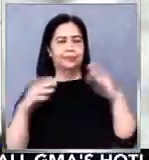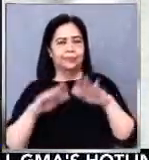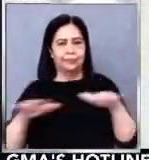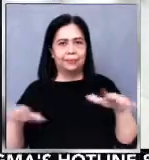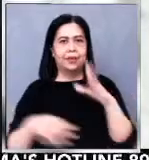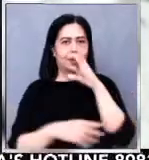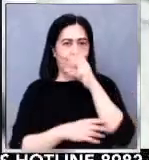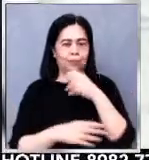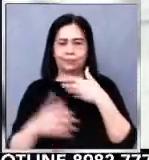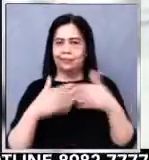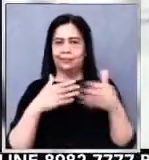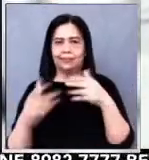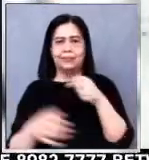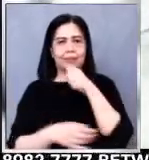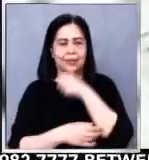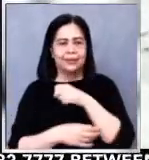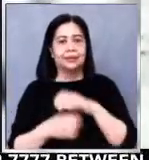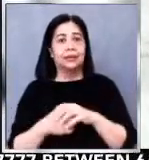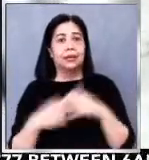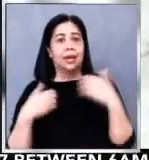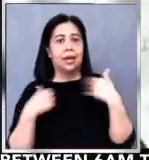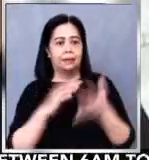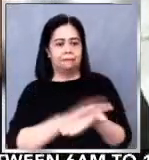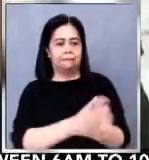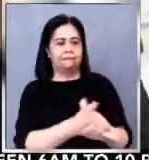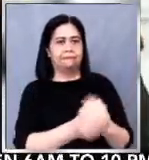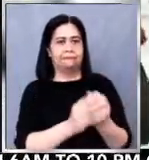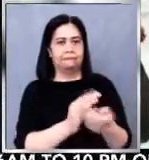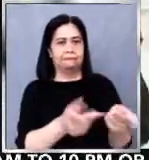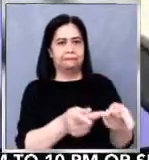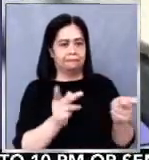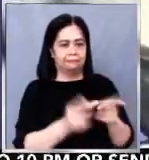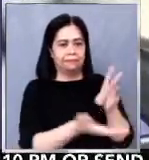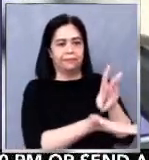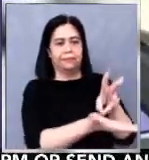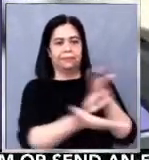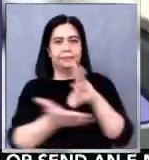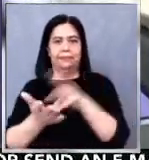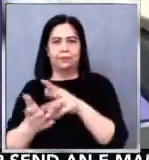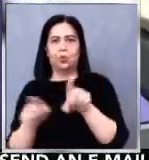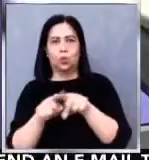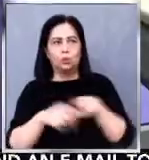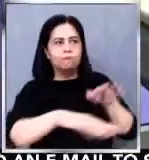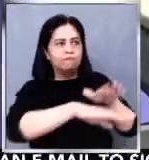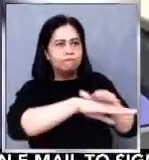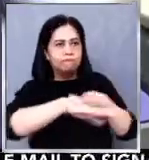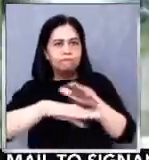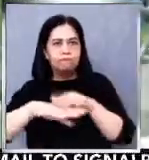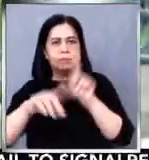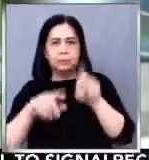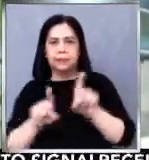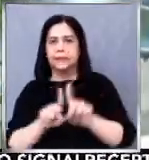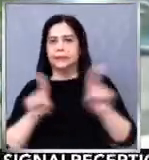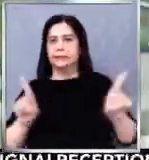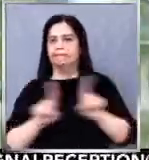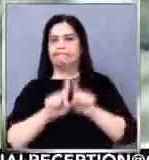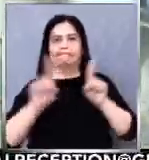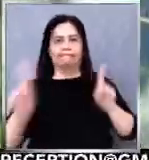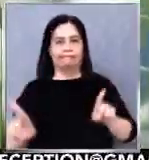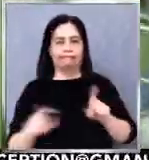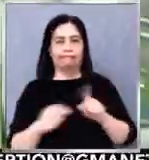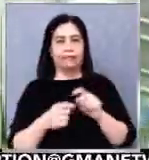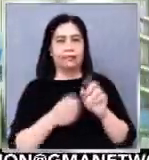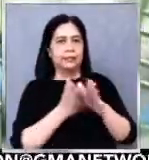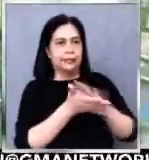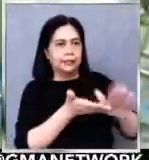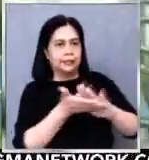edad. May mga hand washing station sa iba't ibang area at panay din ang paalala para sa physical distancing. Dinidisinfect din ang mga upuan